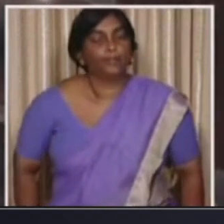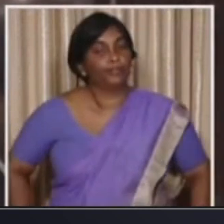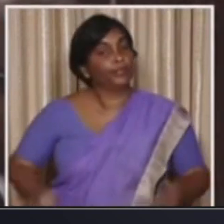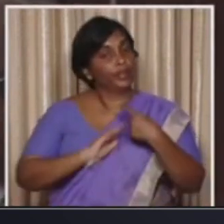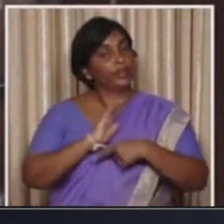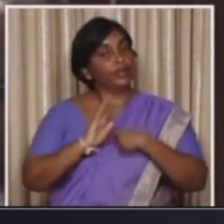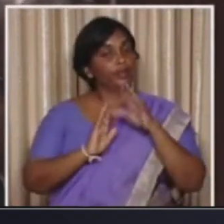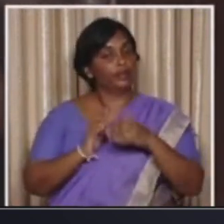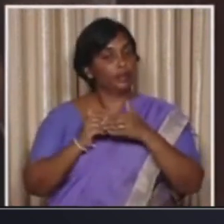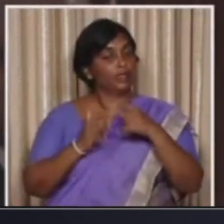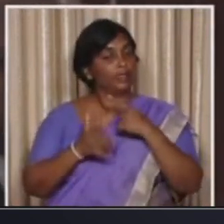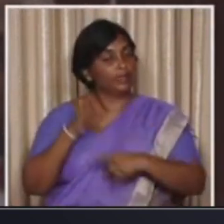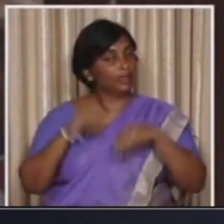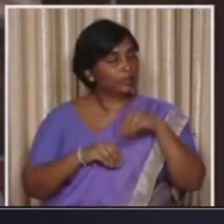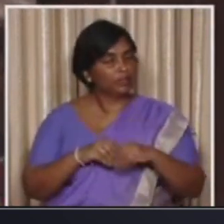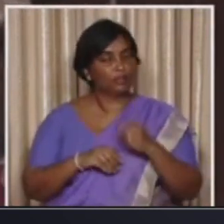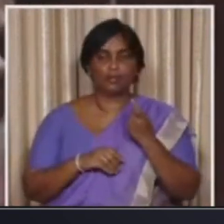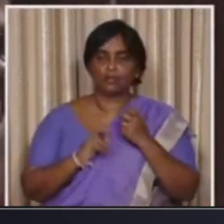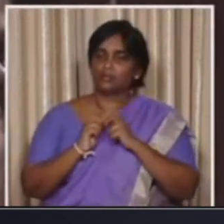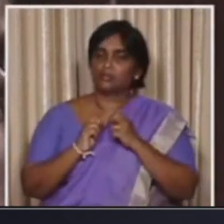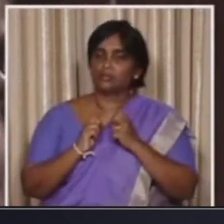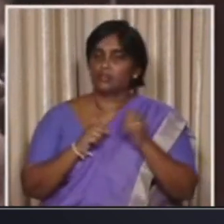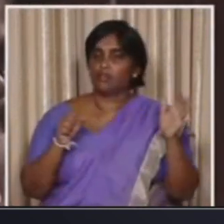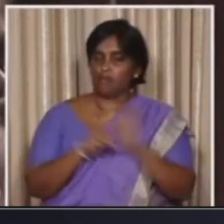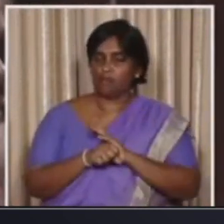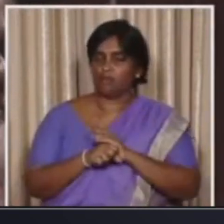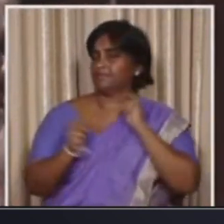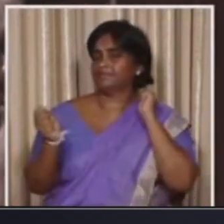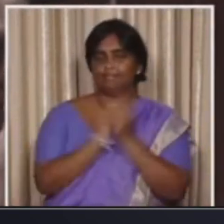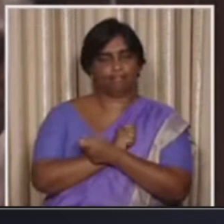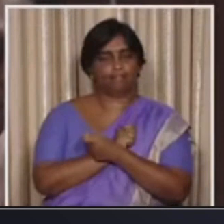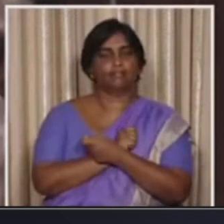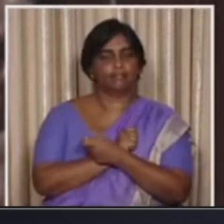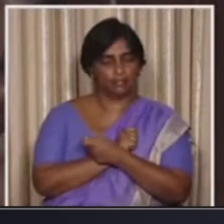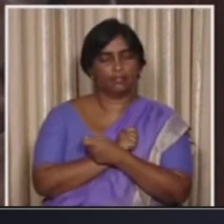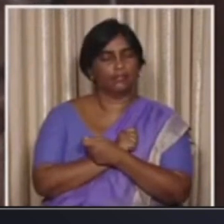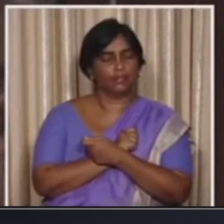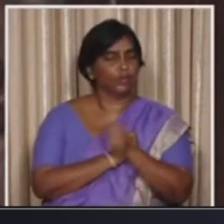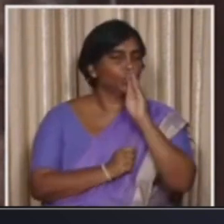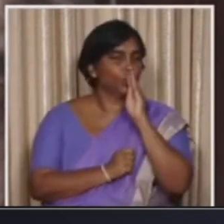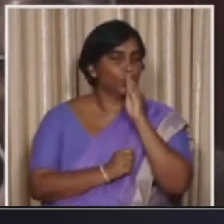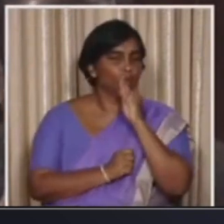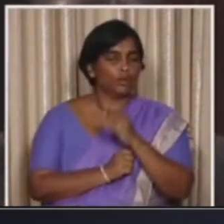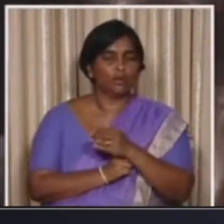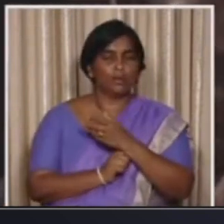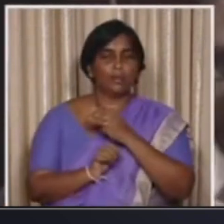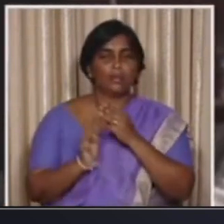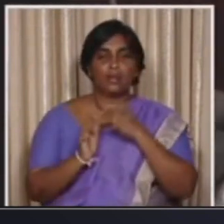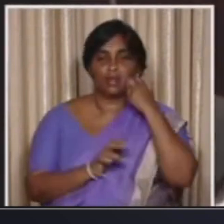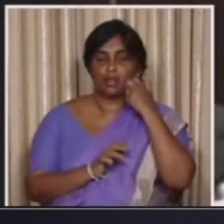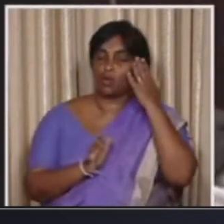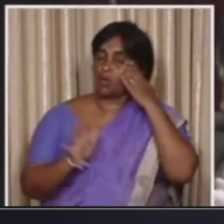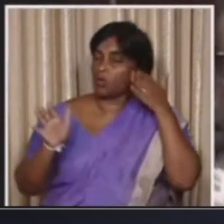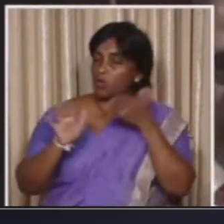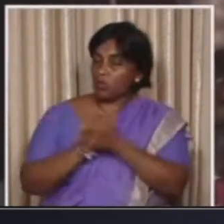පැවති දේශපාලන ක්‍රමේ ආර්ථික ක්‍රමයක් සම්පූර්ණයෙන්ම කනපිට හැරවිය යුතුයි කියලා. හරියට අර මරාසත් දාට්ටියේ